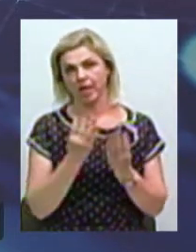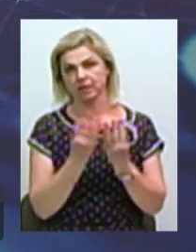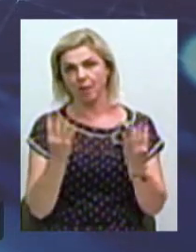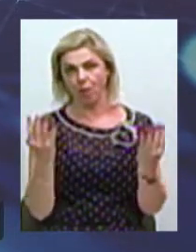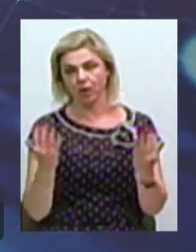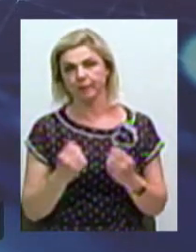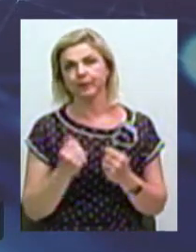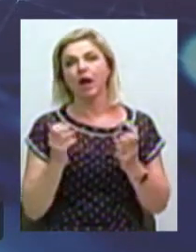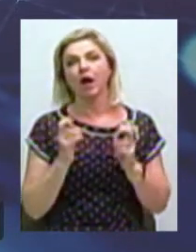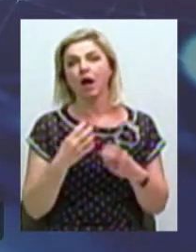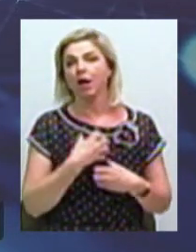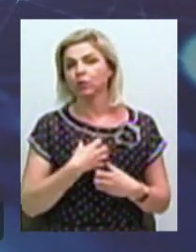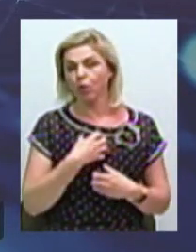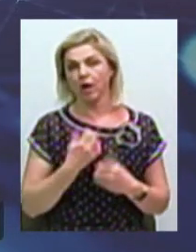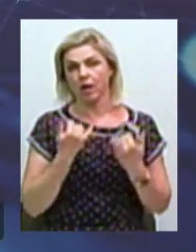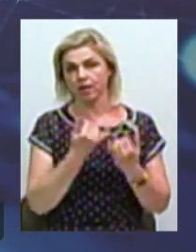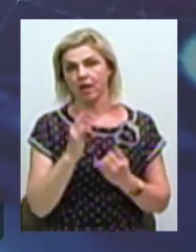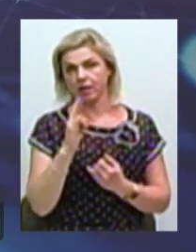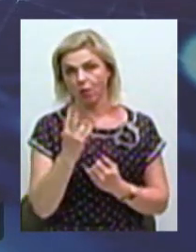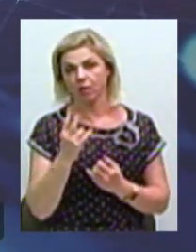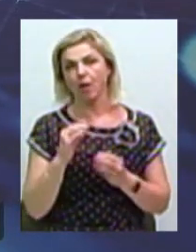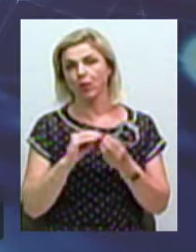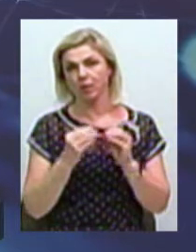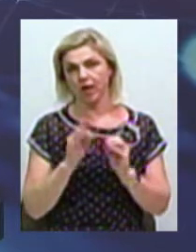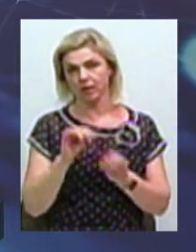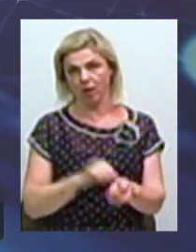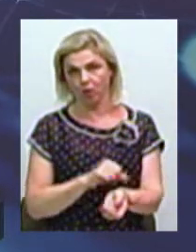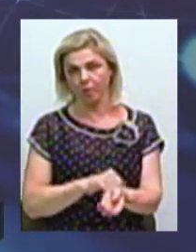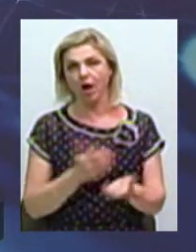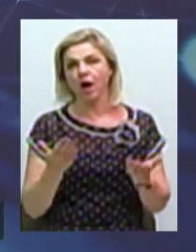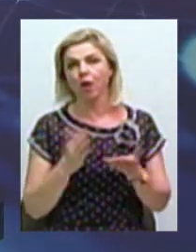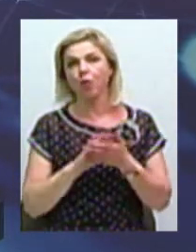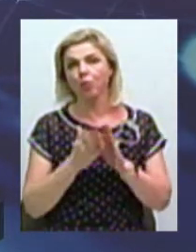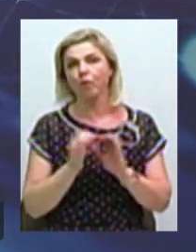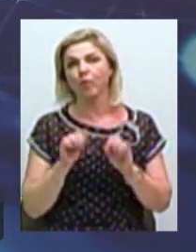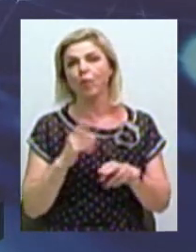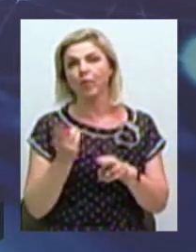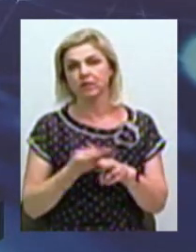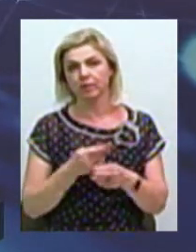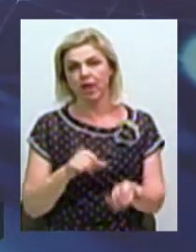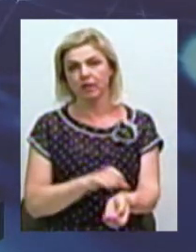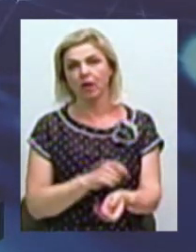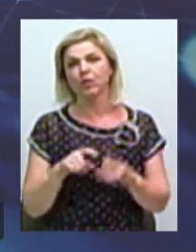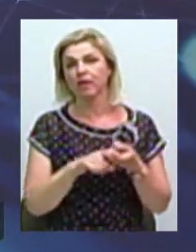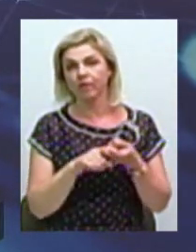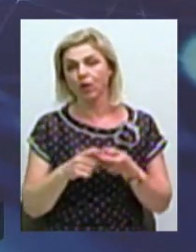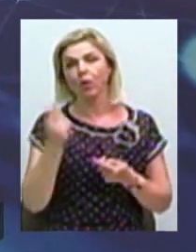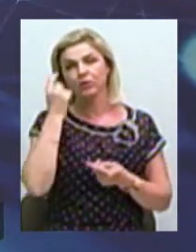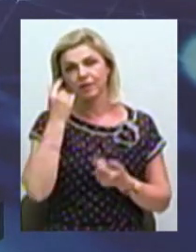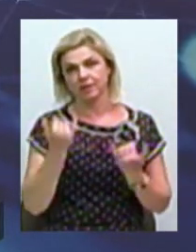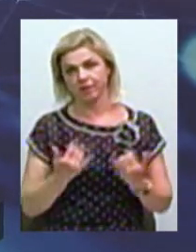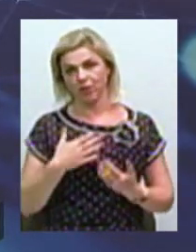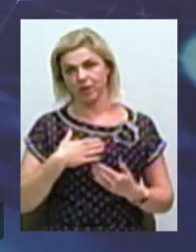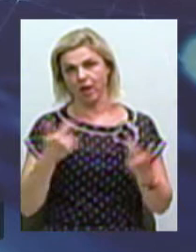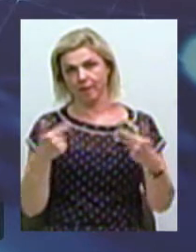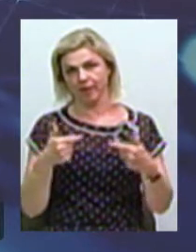Наскільки актуальна для Миколаєва проблема наркоманії? За яких умов можна позбутись наркотичної залежності, дізнаємось у наших сьогоднішніх